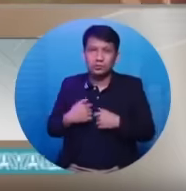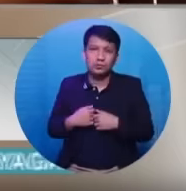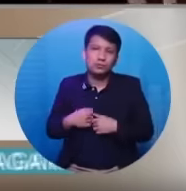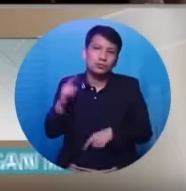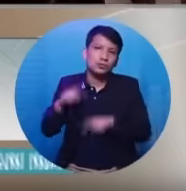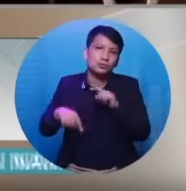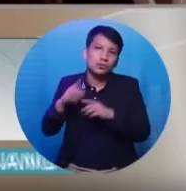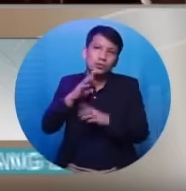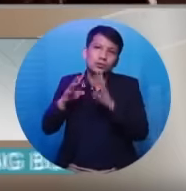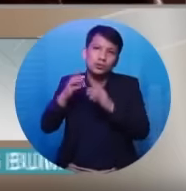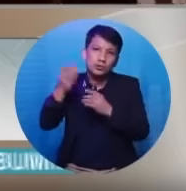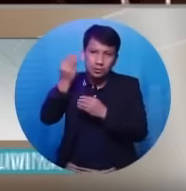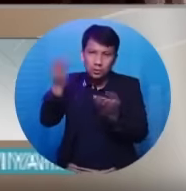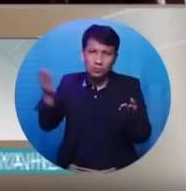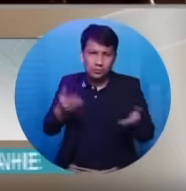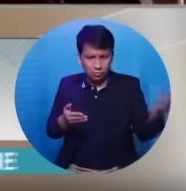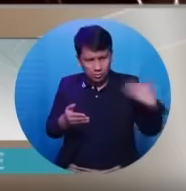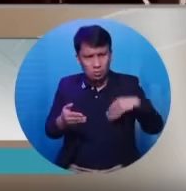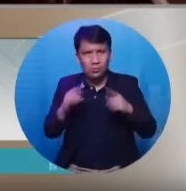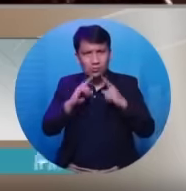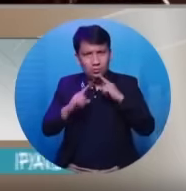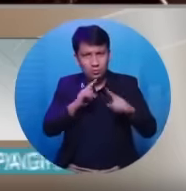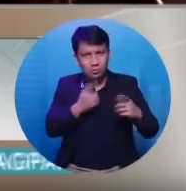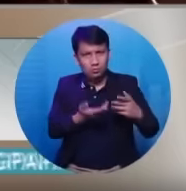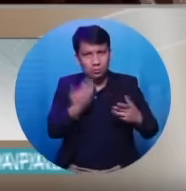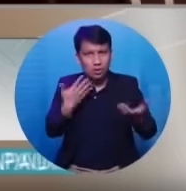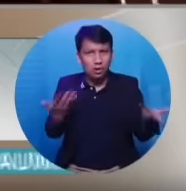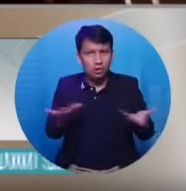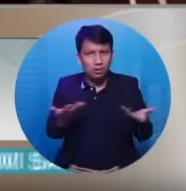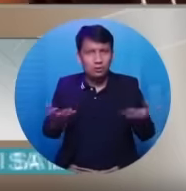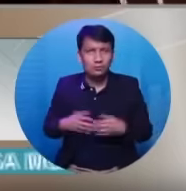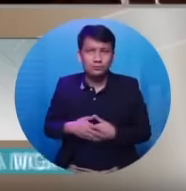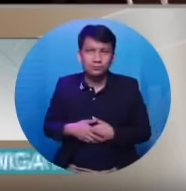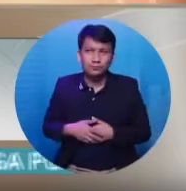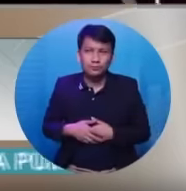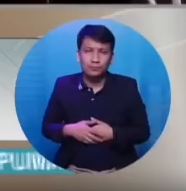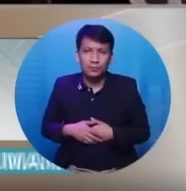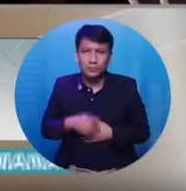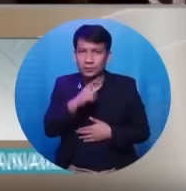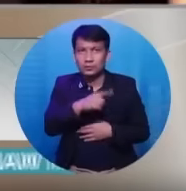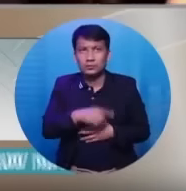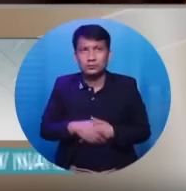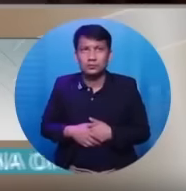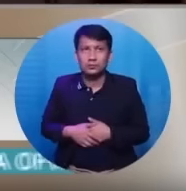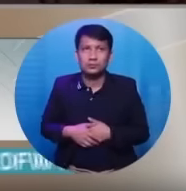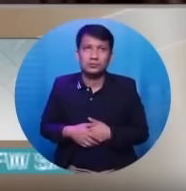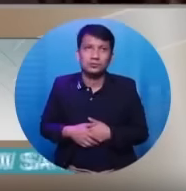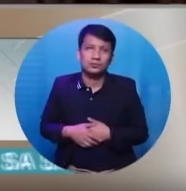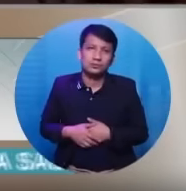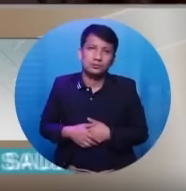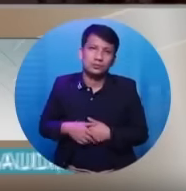sinabi niya. Sabi ko, mag-usap tayo dito, nasaan ka? Okay, sandal po ah. Wala siyang